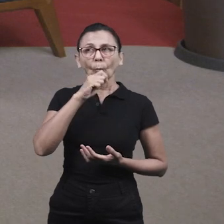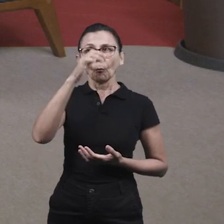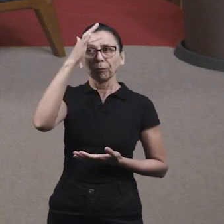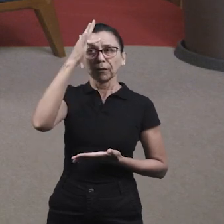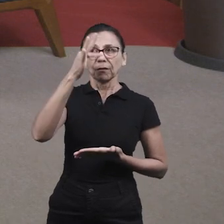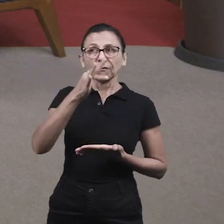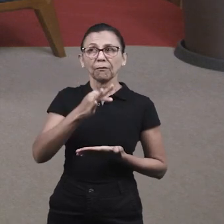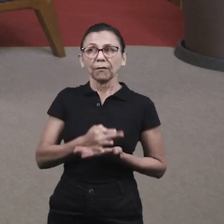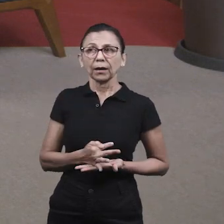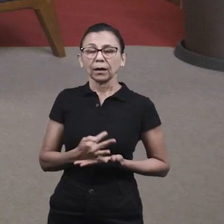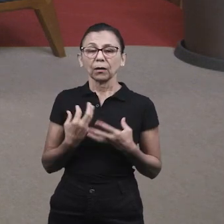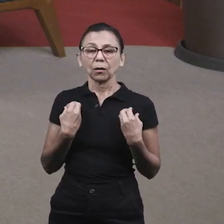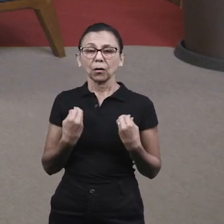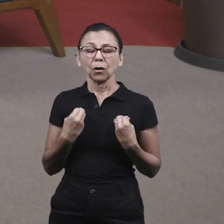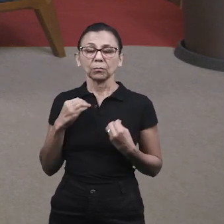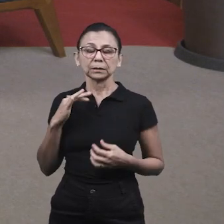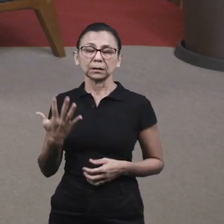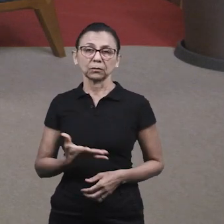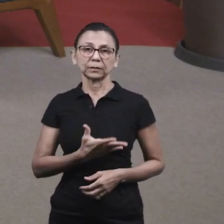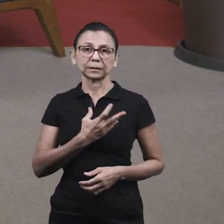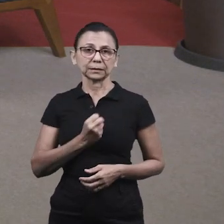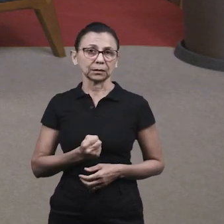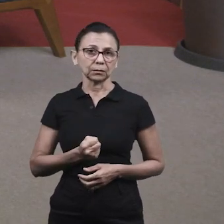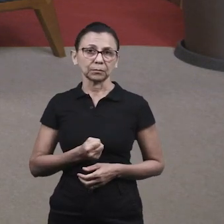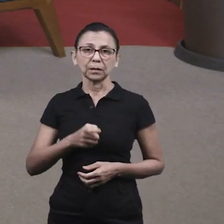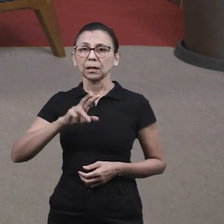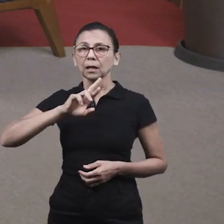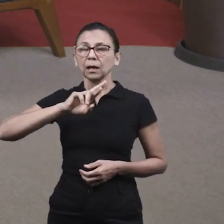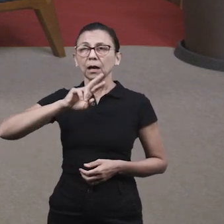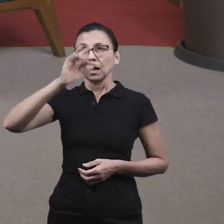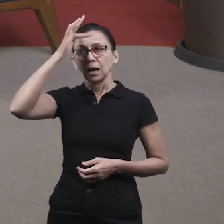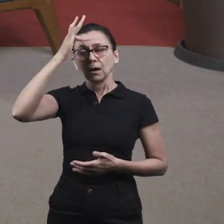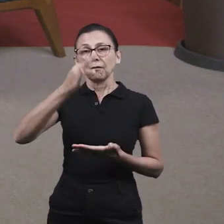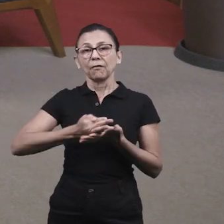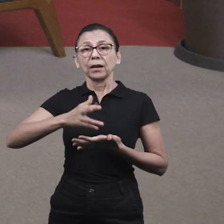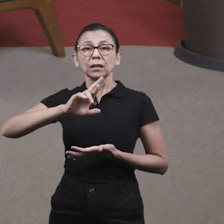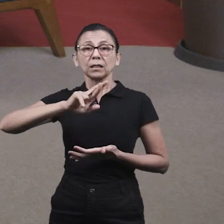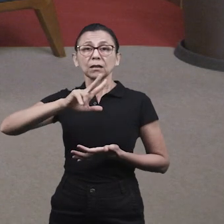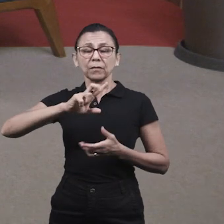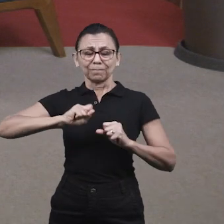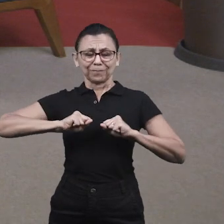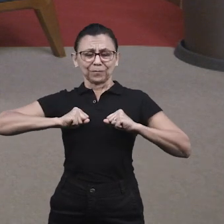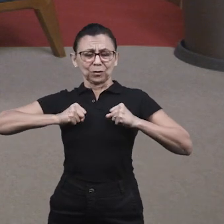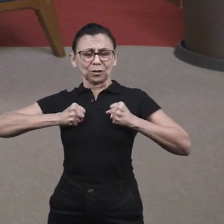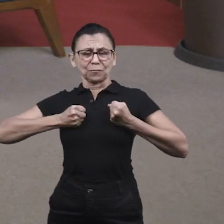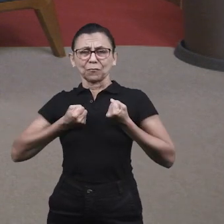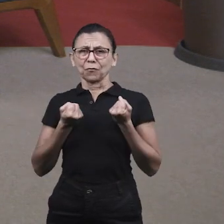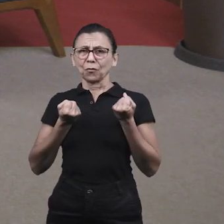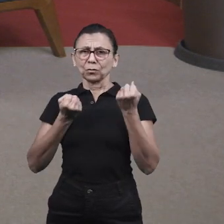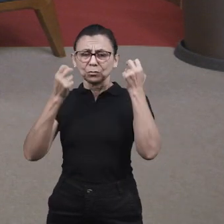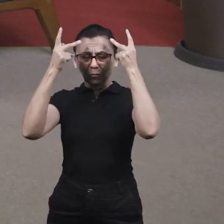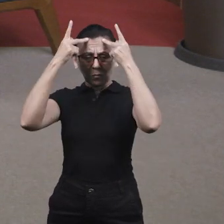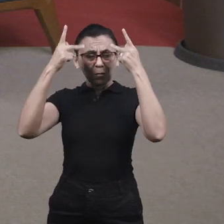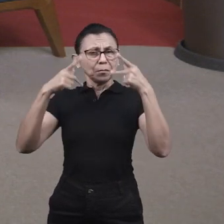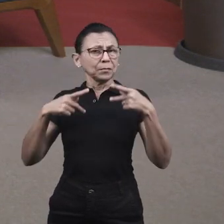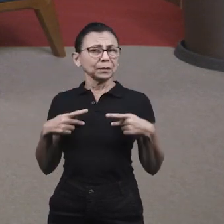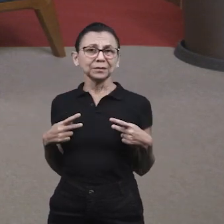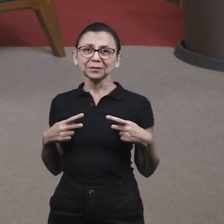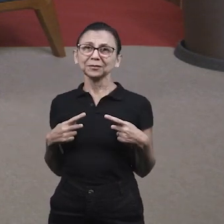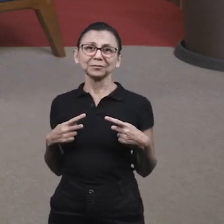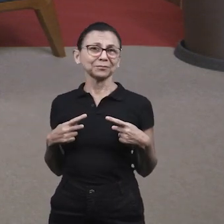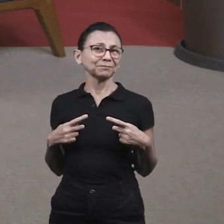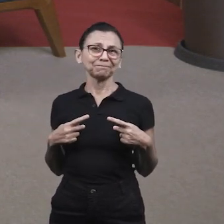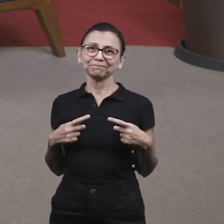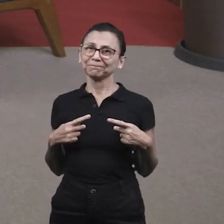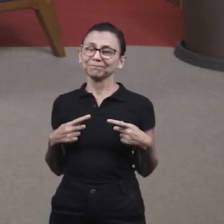et regardez bien, la foi, elle ne peut pas être produite par un effort humain. Je ne peux pas acheter